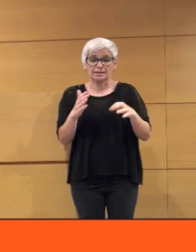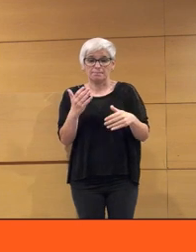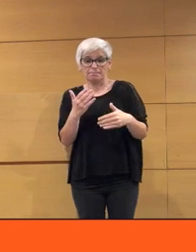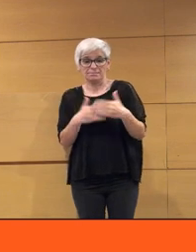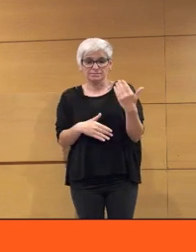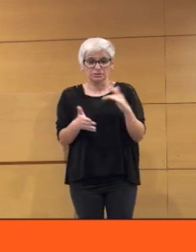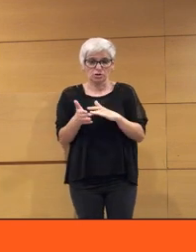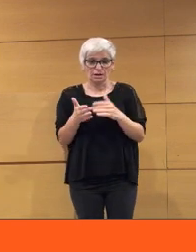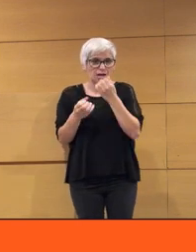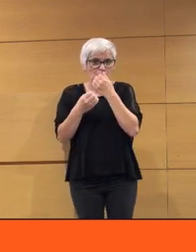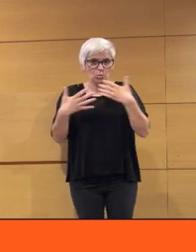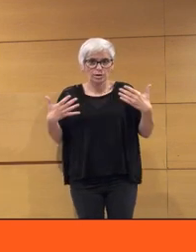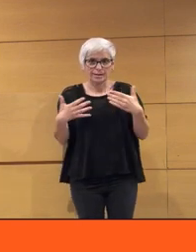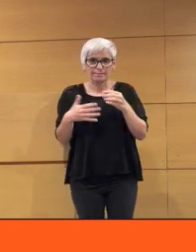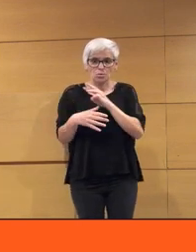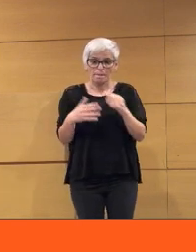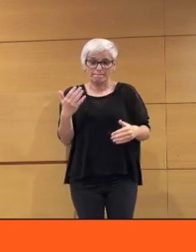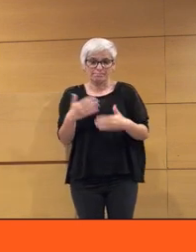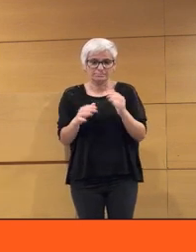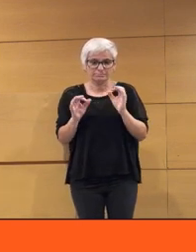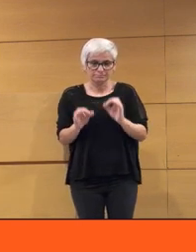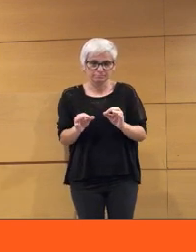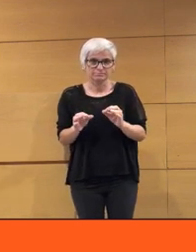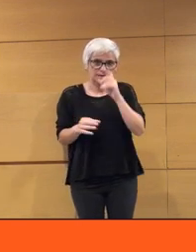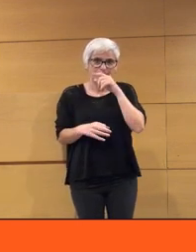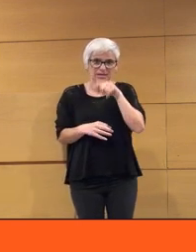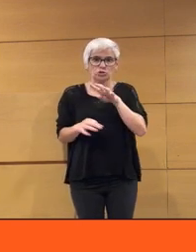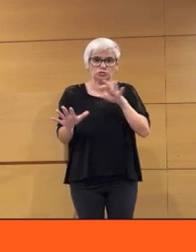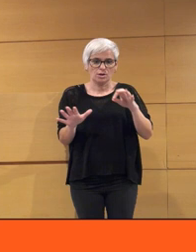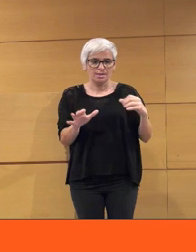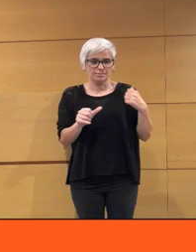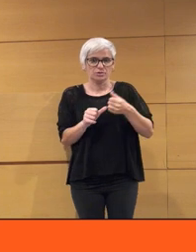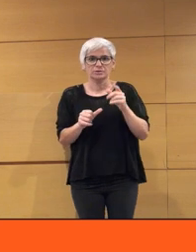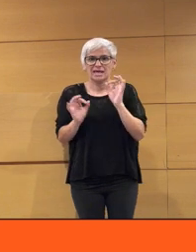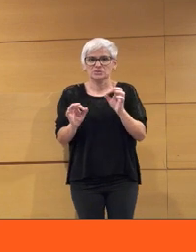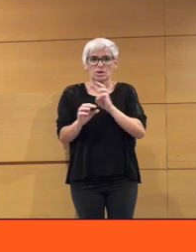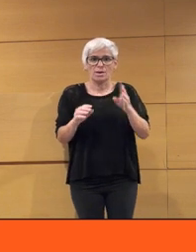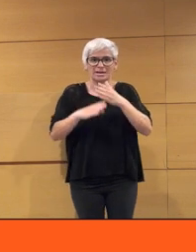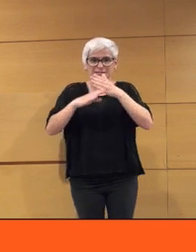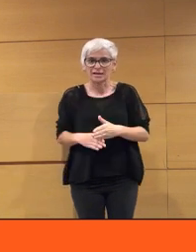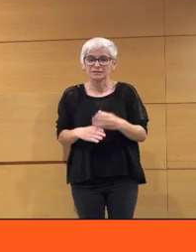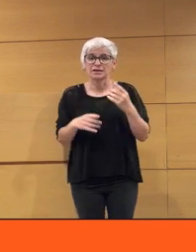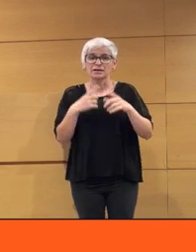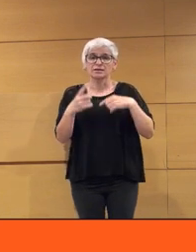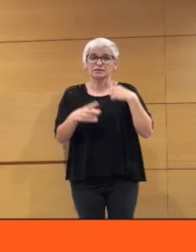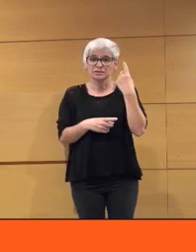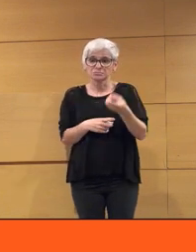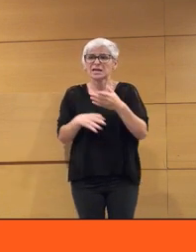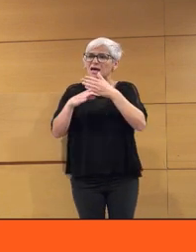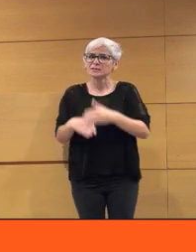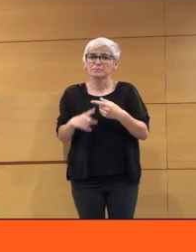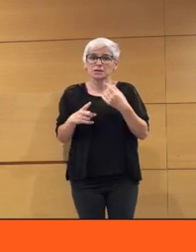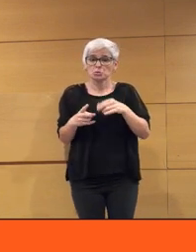primers correus, a les primeres webs, i era el que se li denominava una web estàtica. Ja a mitjans dels 2000, estàtica perquè era